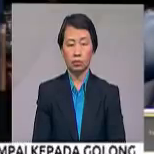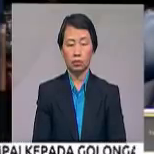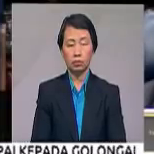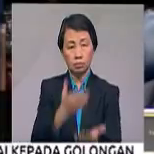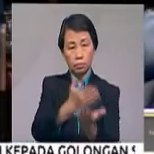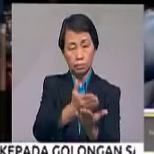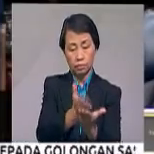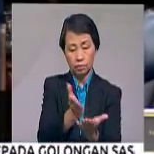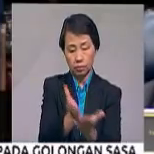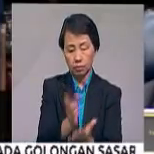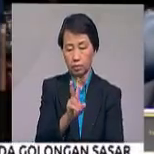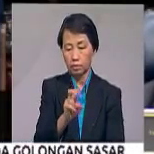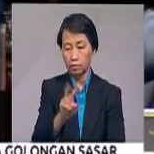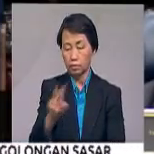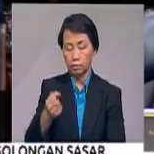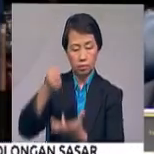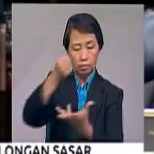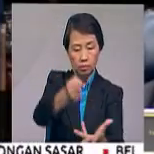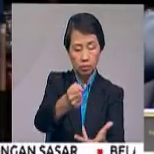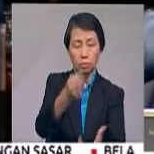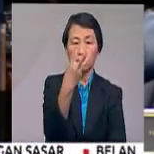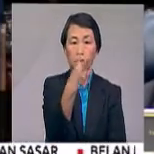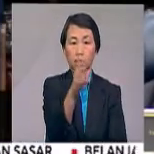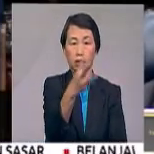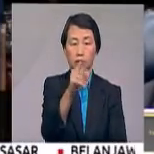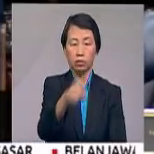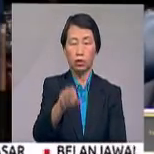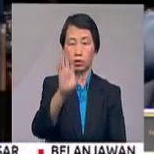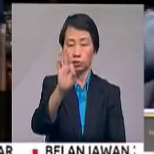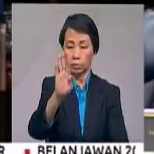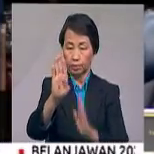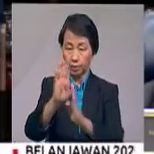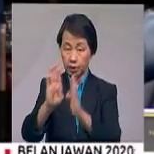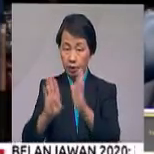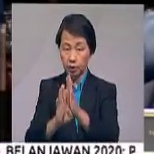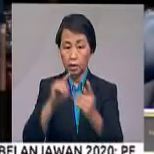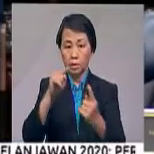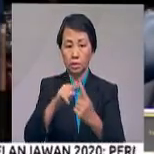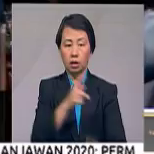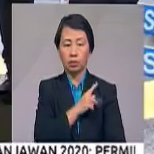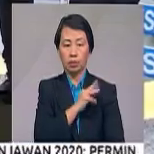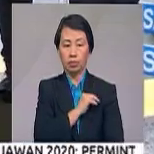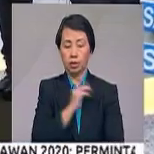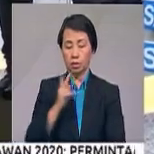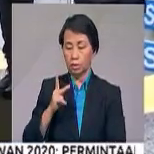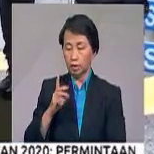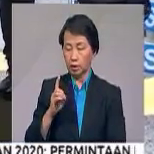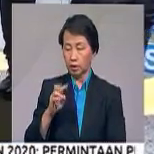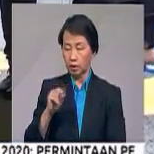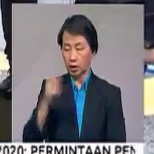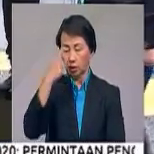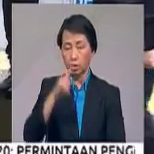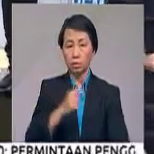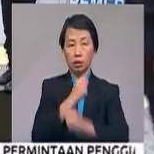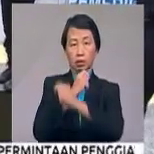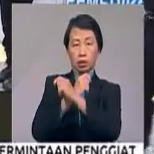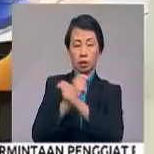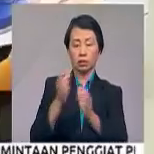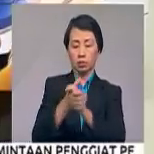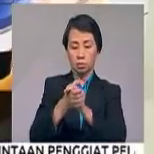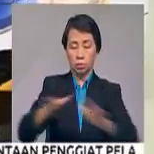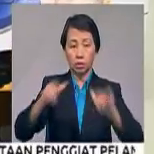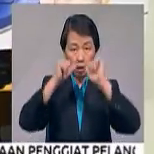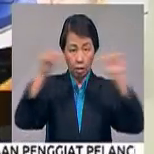Belanjawan 2020 memperuntukkan RM16.9 bilion kepada Kementerian Dalam Negeri bagi sektor pertahanan dan keselamatan